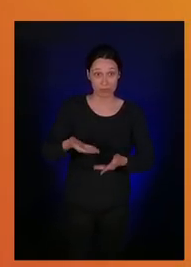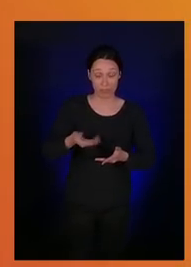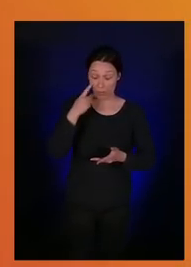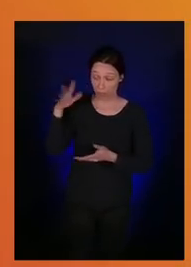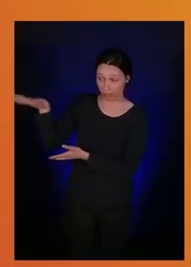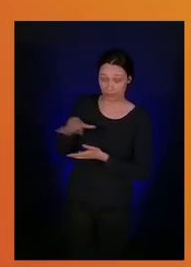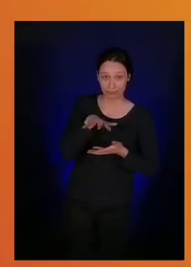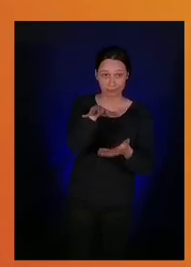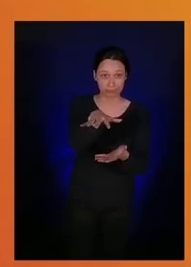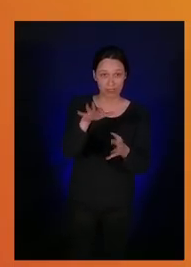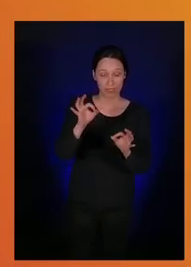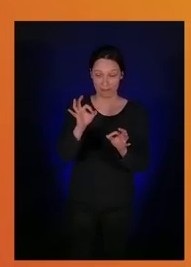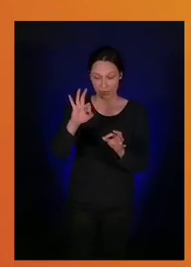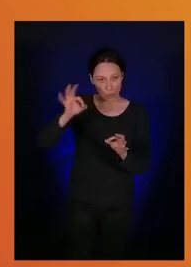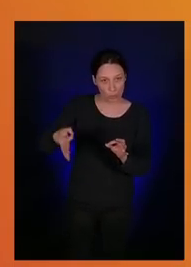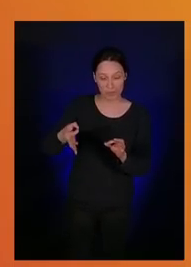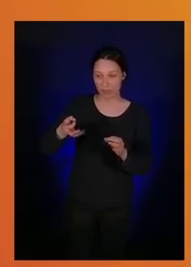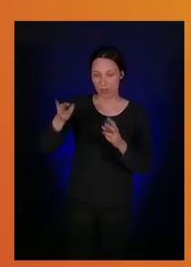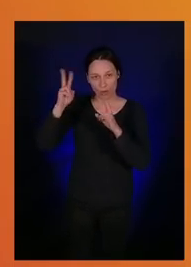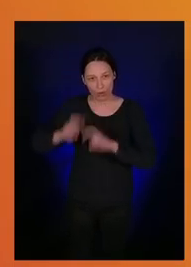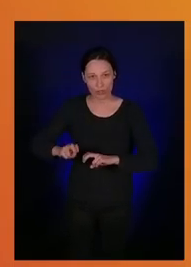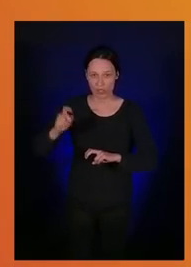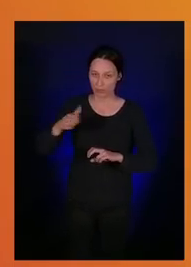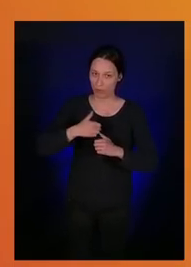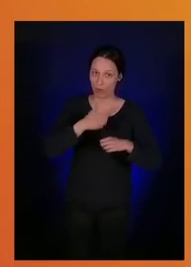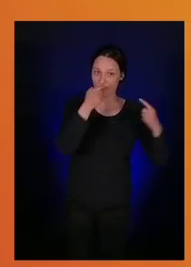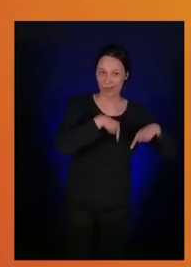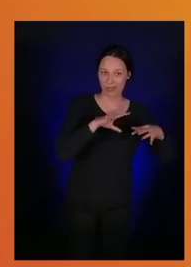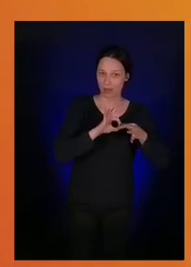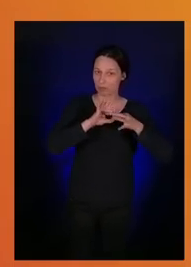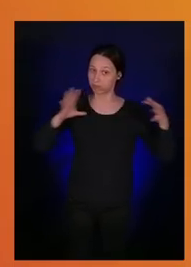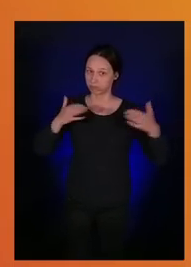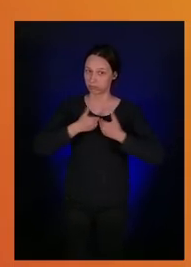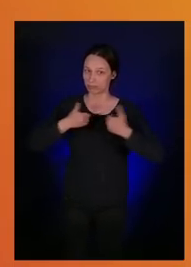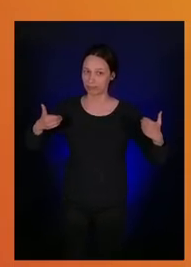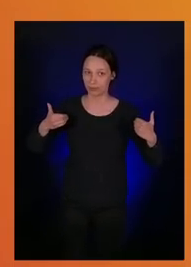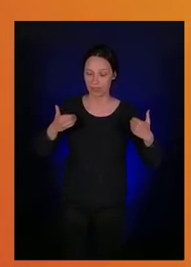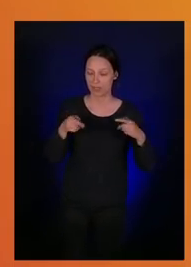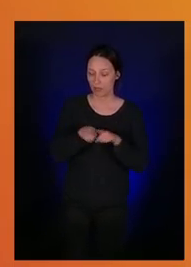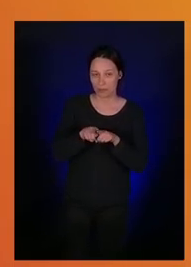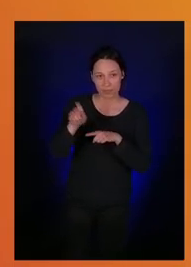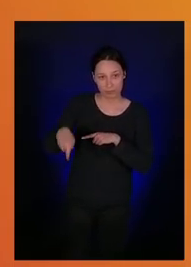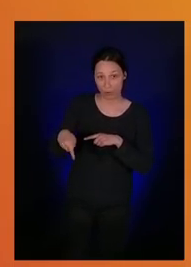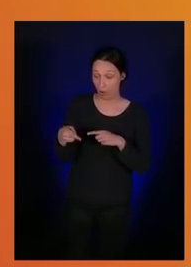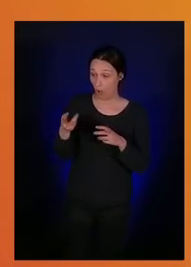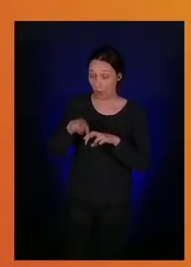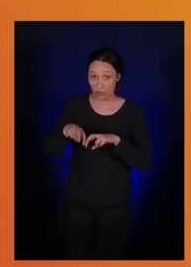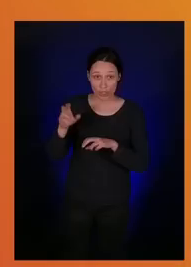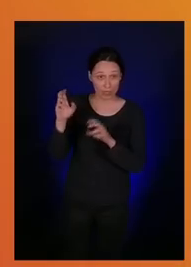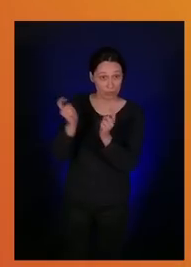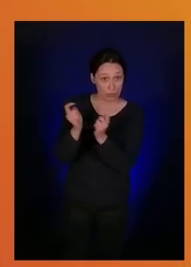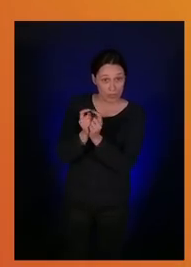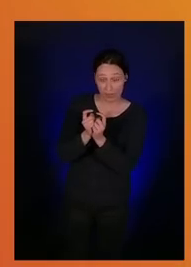de l'indépendance de la recherche, une revendication que nous partageons en commun avec nos syndicats, qui est celui de la recherche EDF. Mon intervention